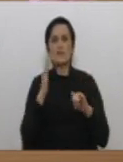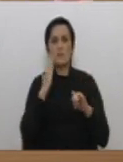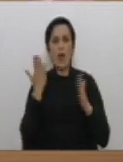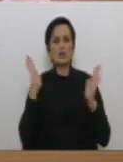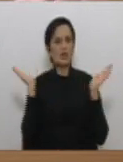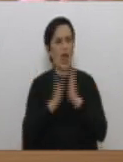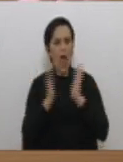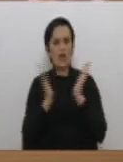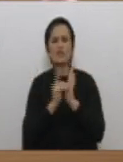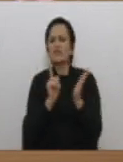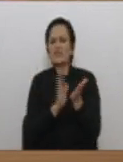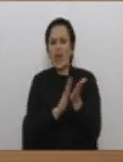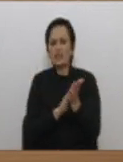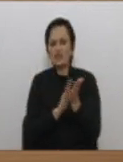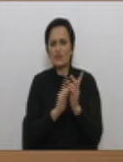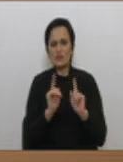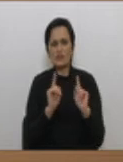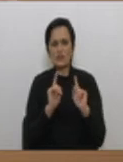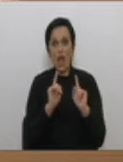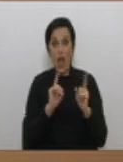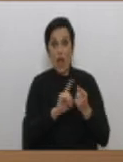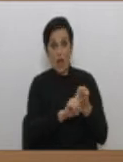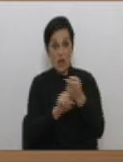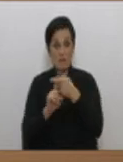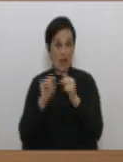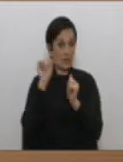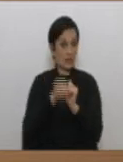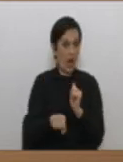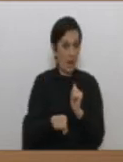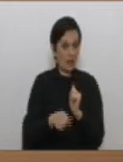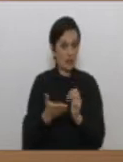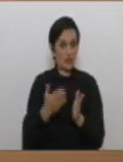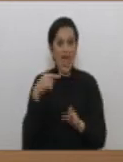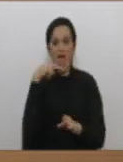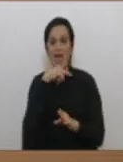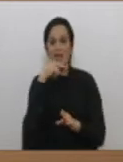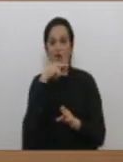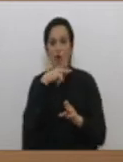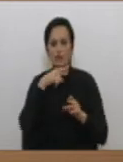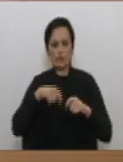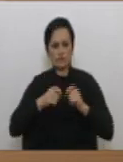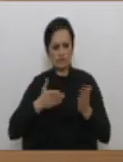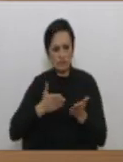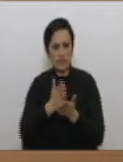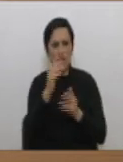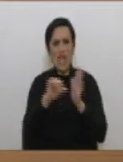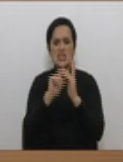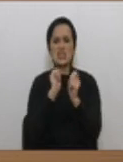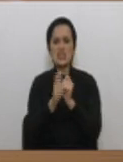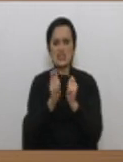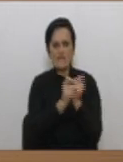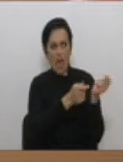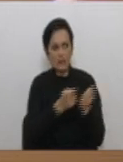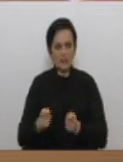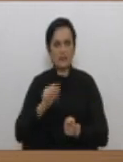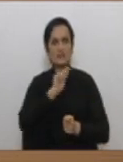ოვაციები ეს ტაში, რას უკრავთ ტაშს, რომ pandemia da amarcet, economicuri gargoeva gaut, investiții შემოიტანეთ,